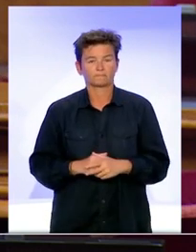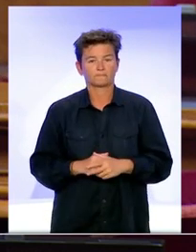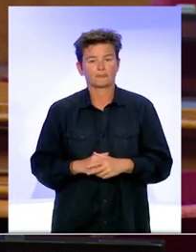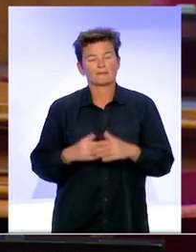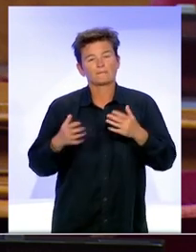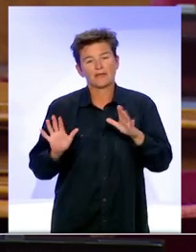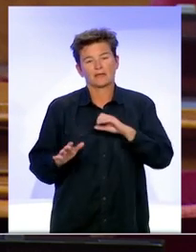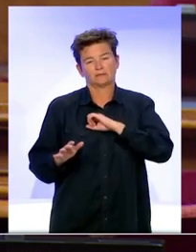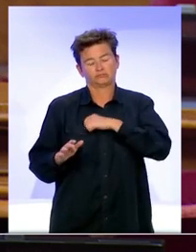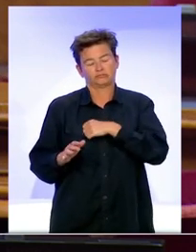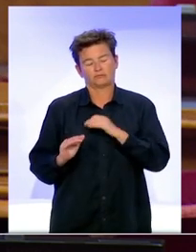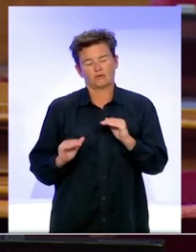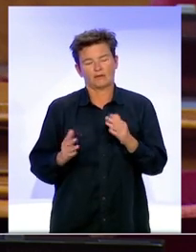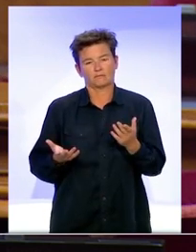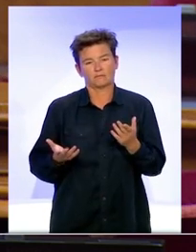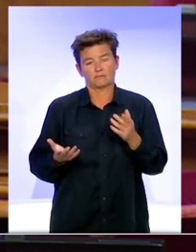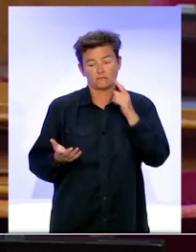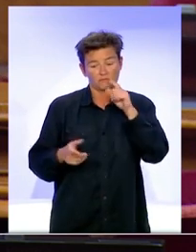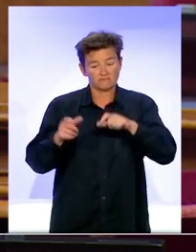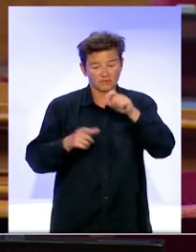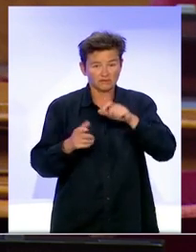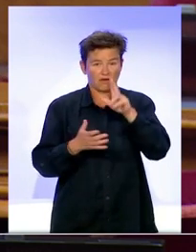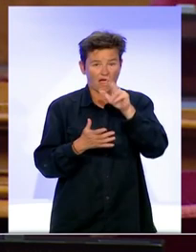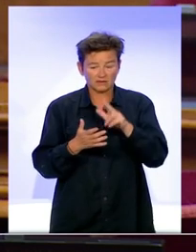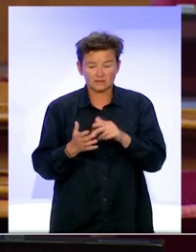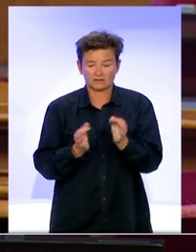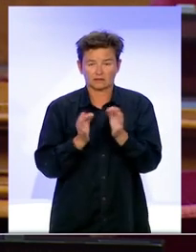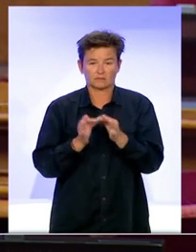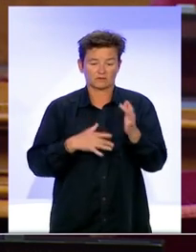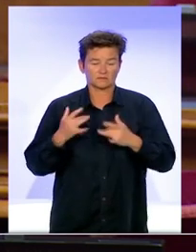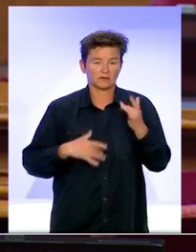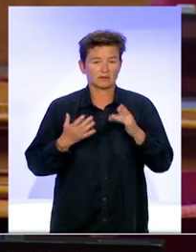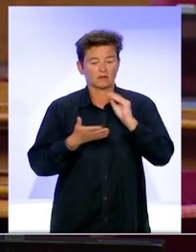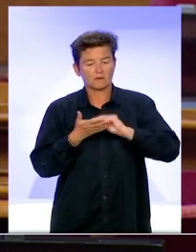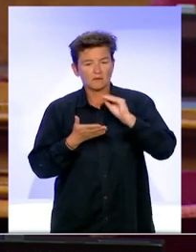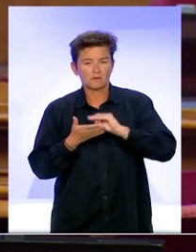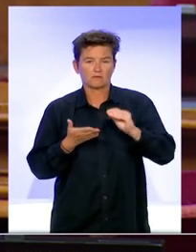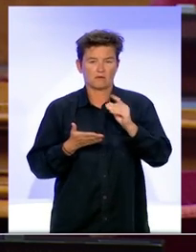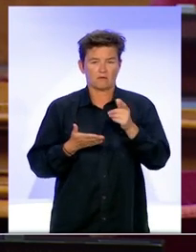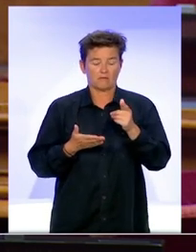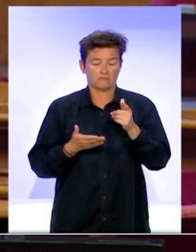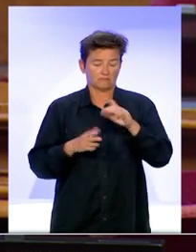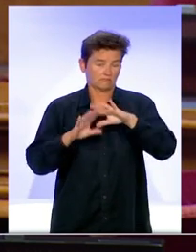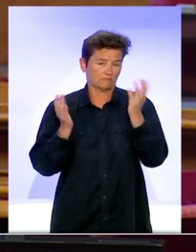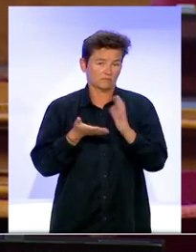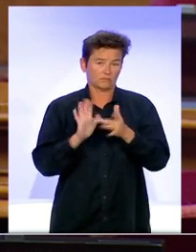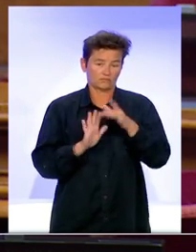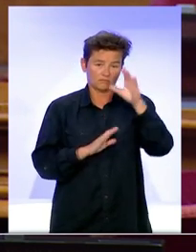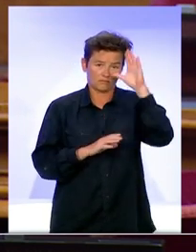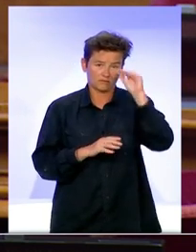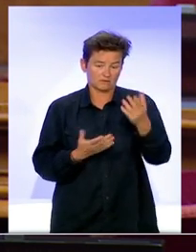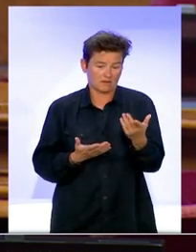en revanche immense pour les artistes, les intermittents du spectacle, les auteurs, les compositeurs, tous ces professionnels sur